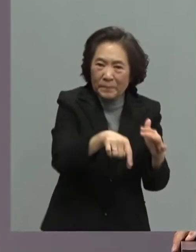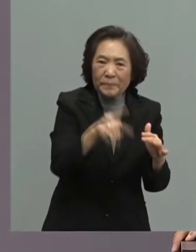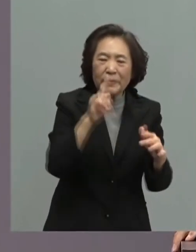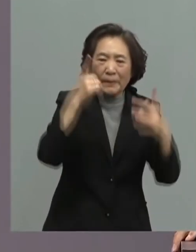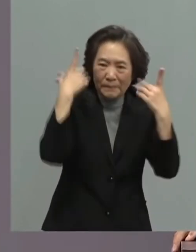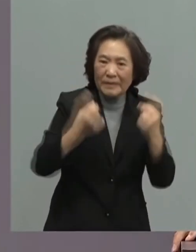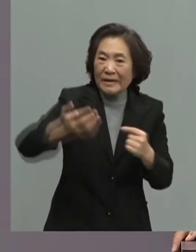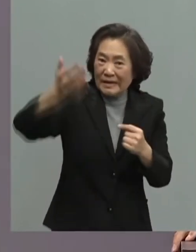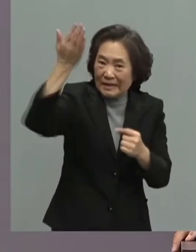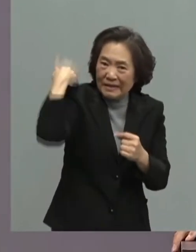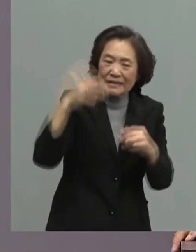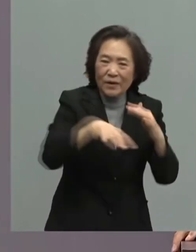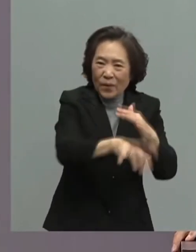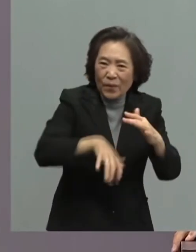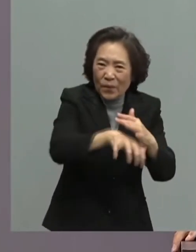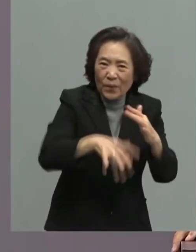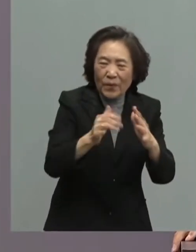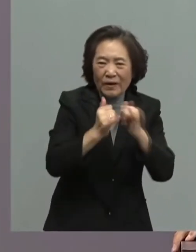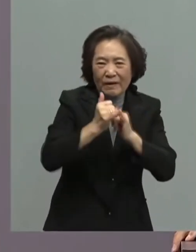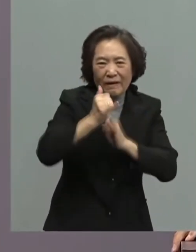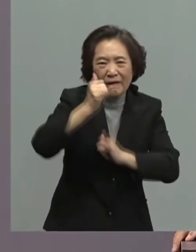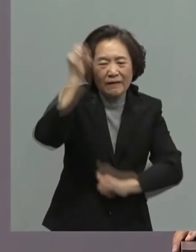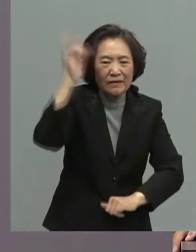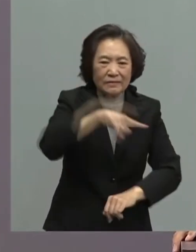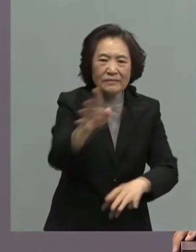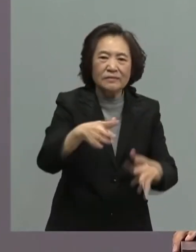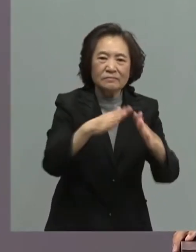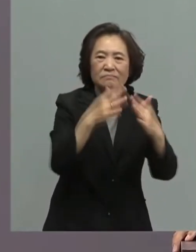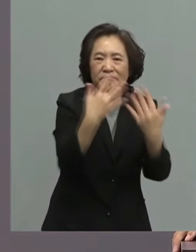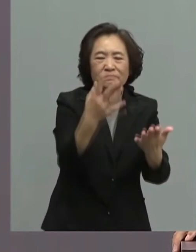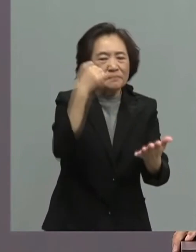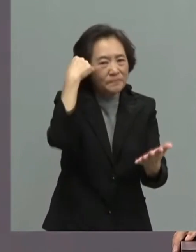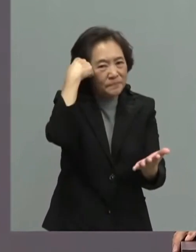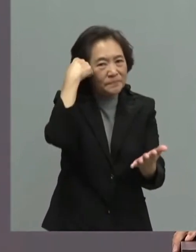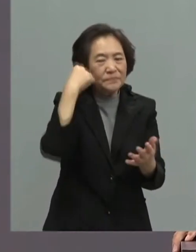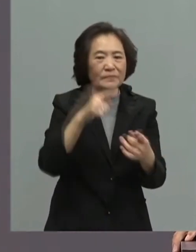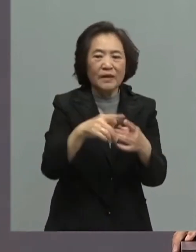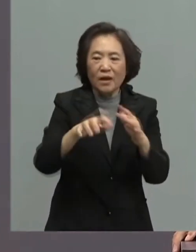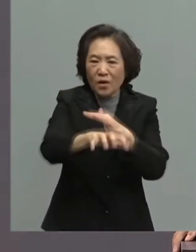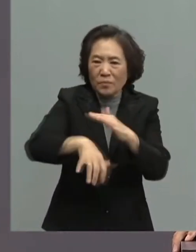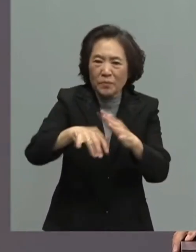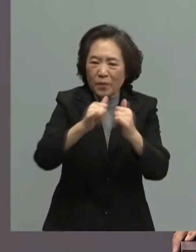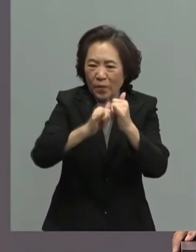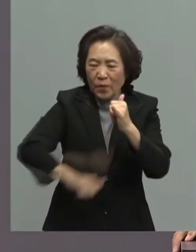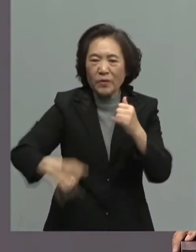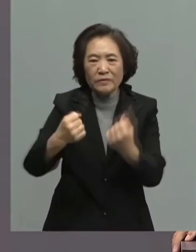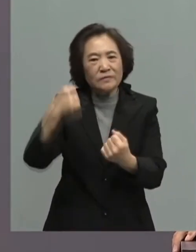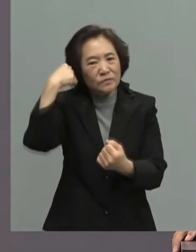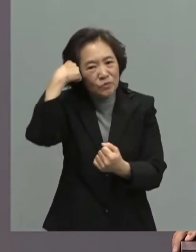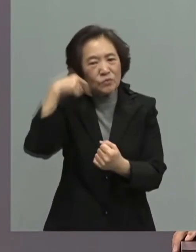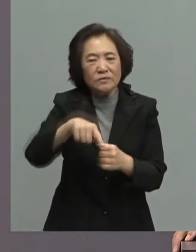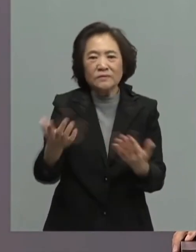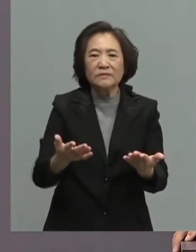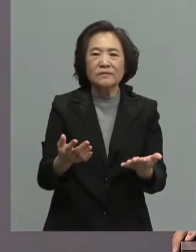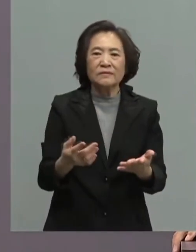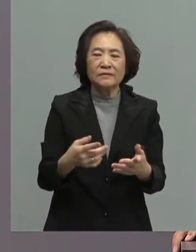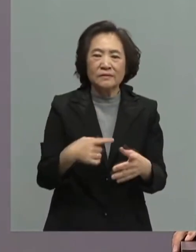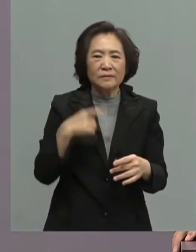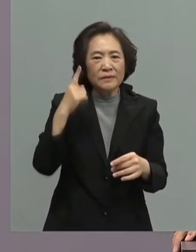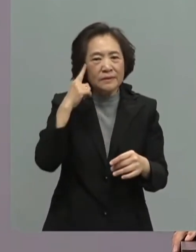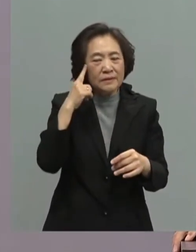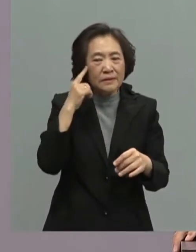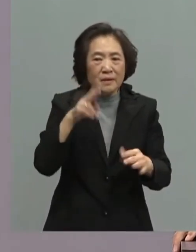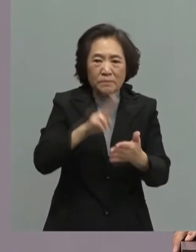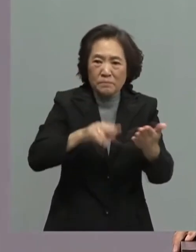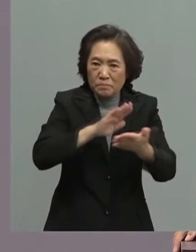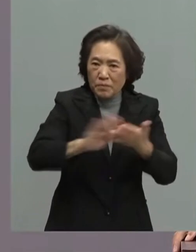湾矿业发展历史留下来的矿工住宅，以及矿工后代安居的问题，合理的解决